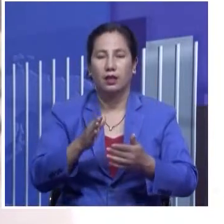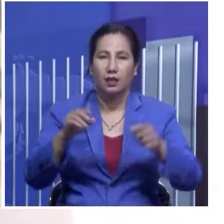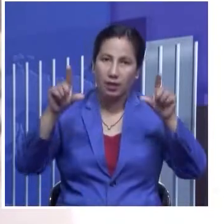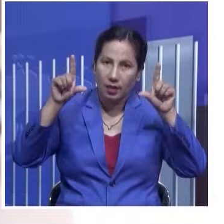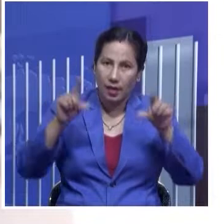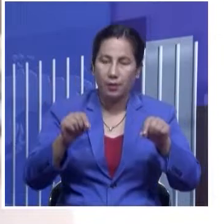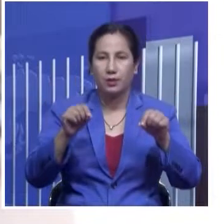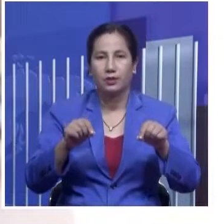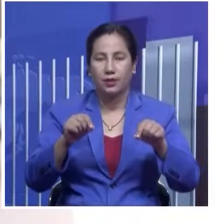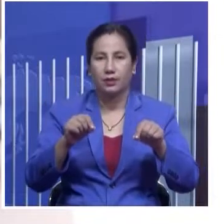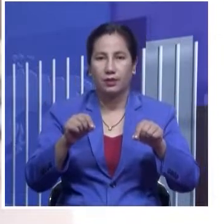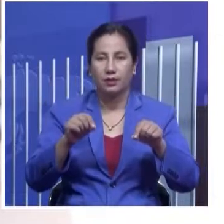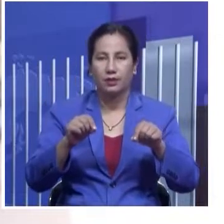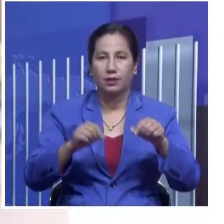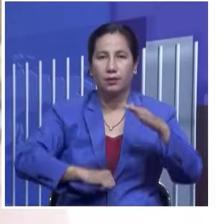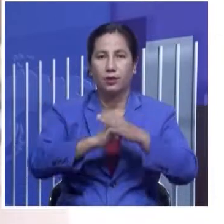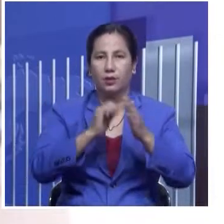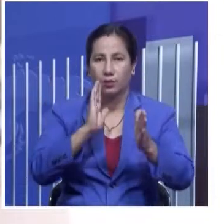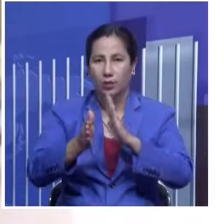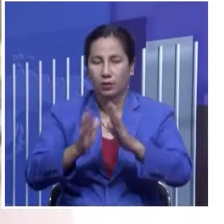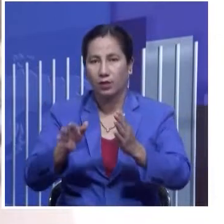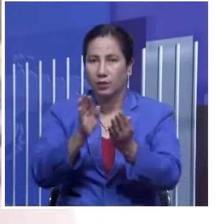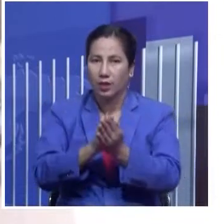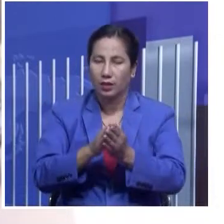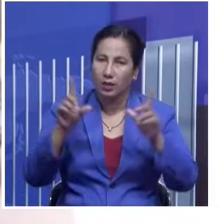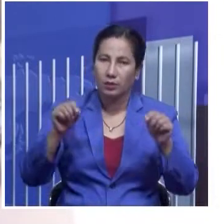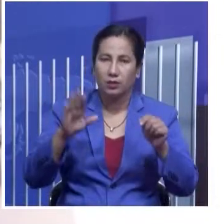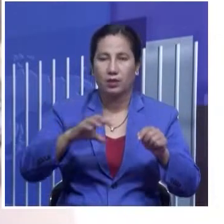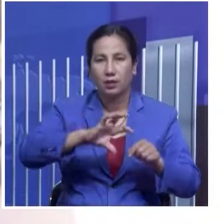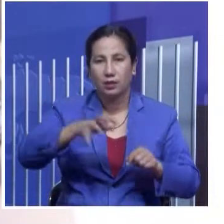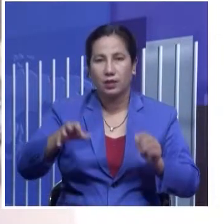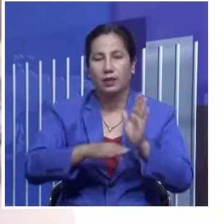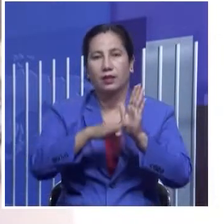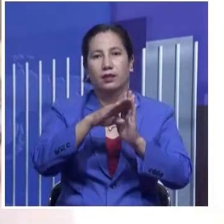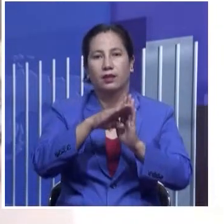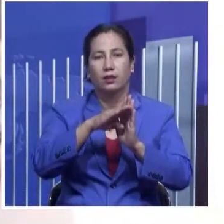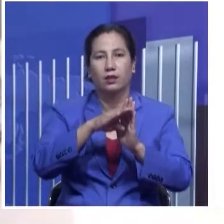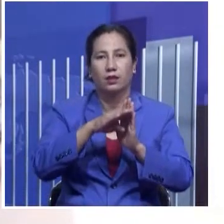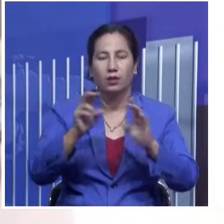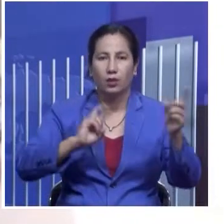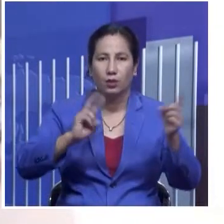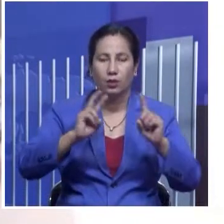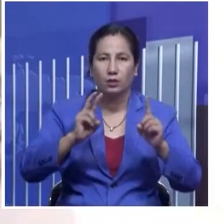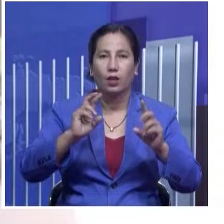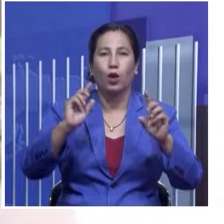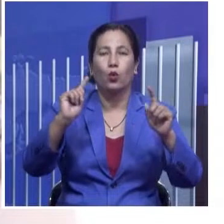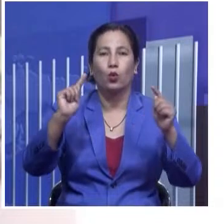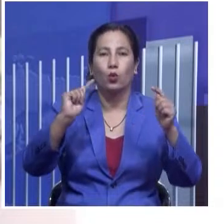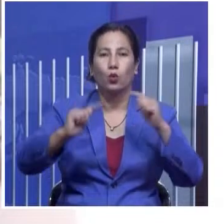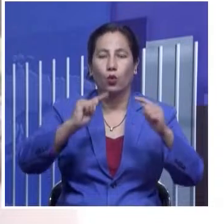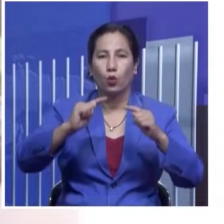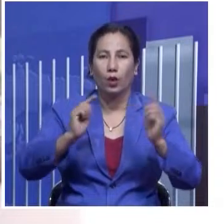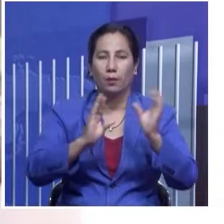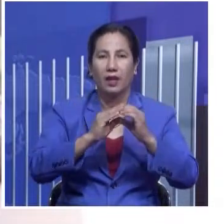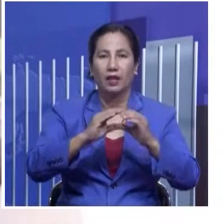अत्यावश्यक रूपमा चाहिँ त्यसलाई चाहिँ प्रथम योजनामा राख्नुपर्छ र स्थानीय तह अन्तर्गत कुन पालिकाको कुन